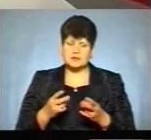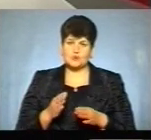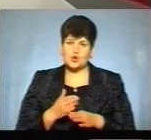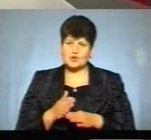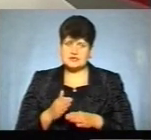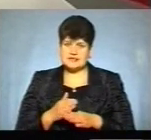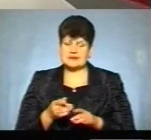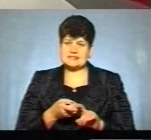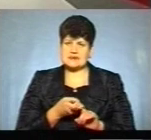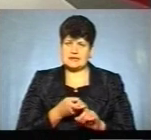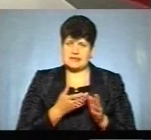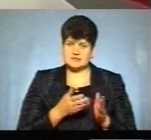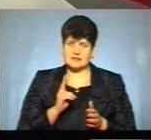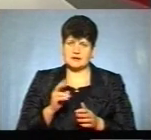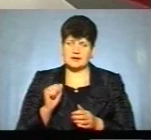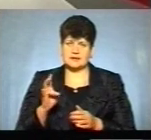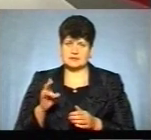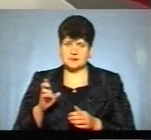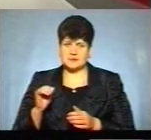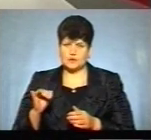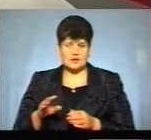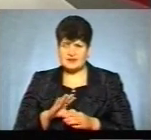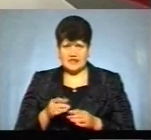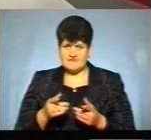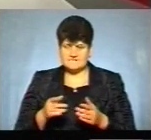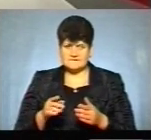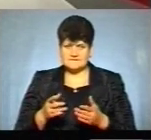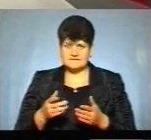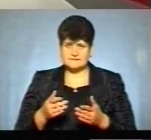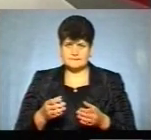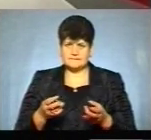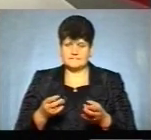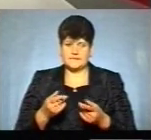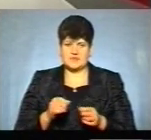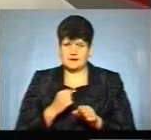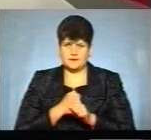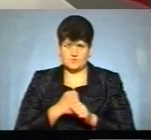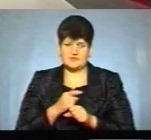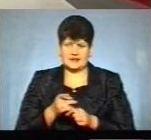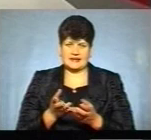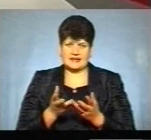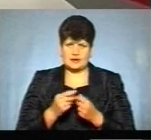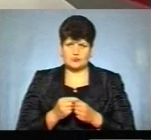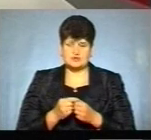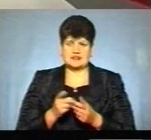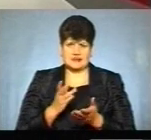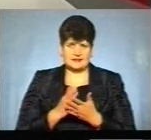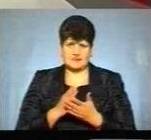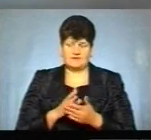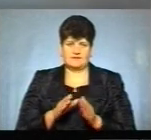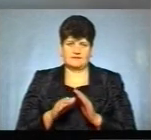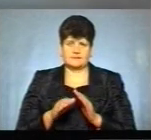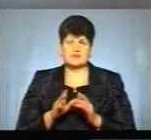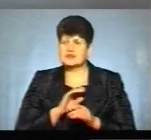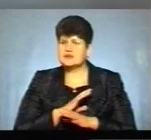розрізняти. Залежність канабідіол не викликає. Тобто в медичних препаратах, в тій кількості, в якій він є, він не буде викликати в людину? Так, він